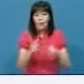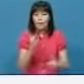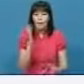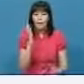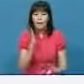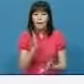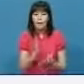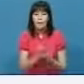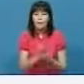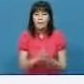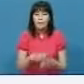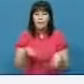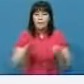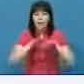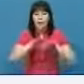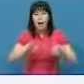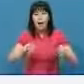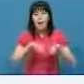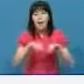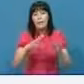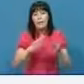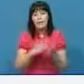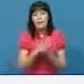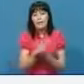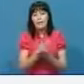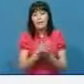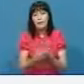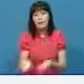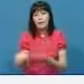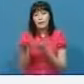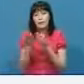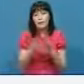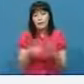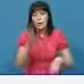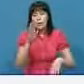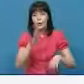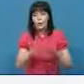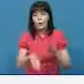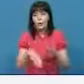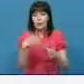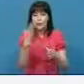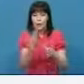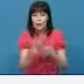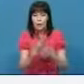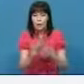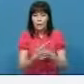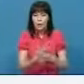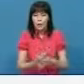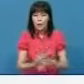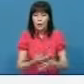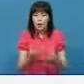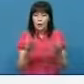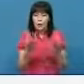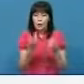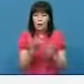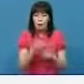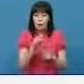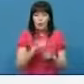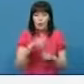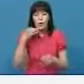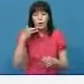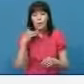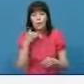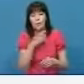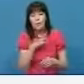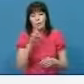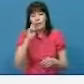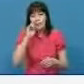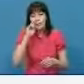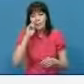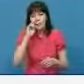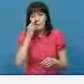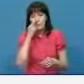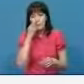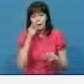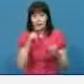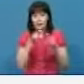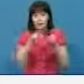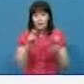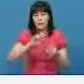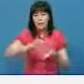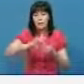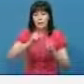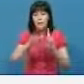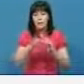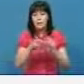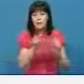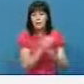орасан. Аквапарк қызметкерлері келушілерге жоғары деңгейде қызмет көрсетеді. Сондықтан көптен бері Шымкенттің визит картасына айналған